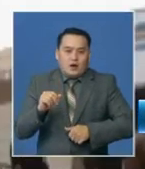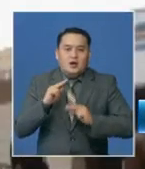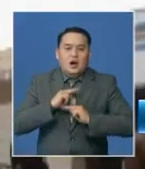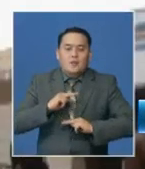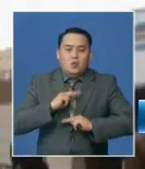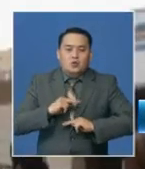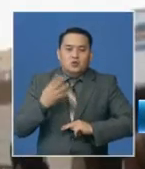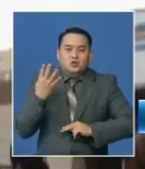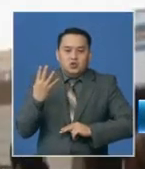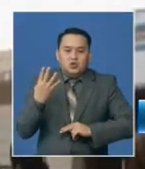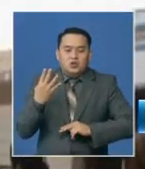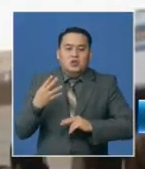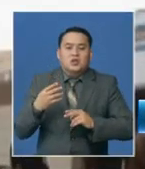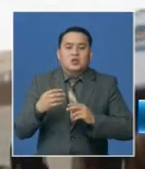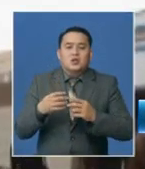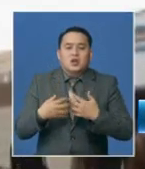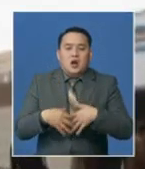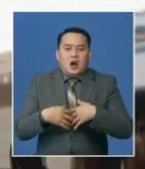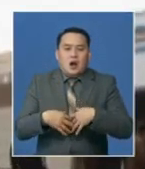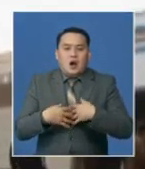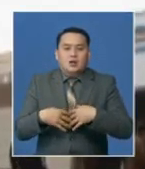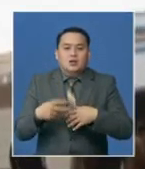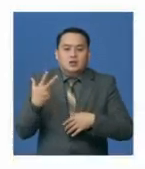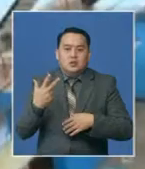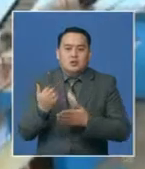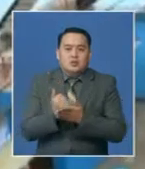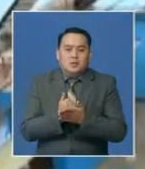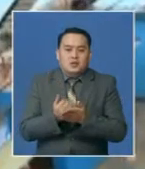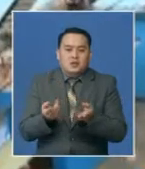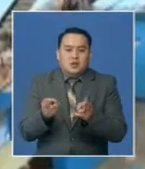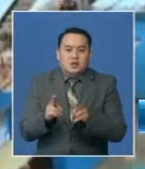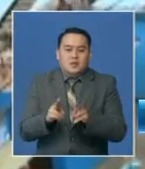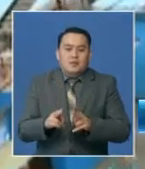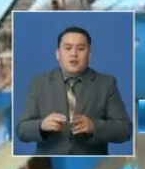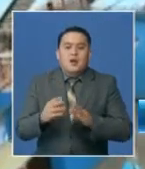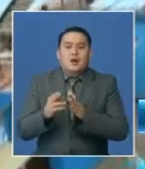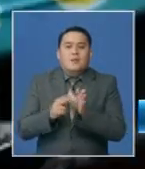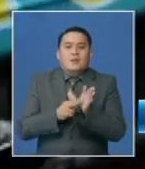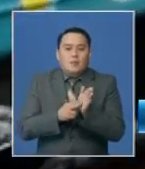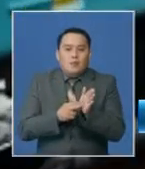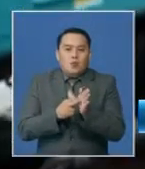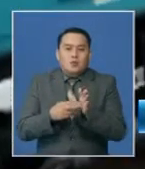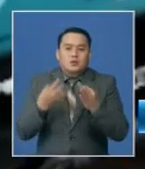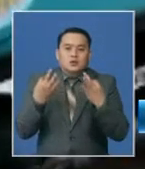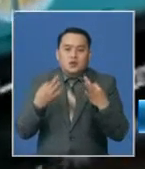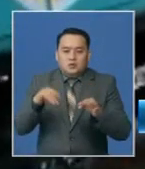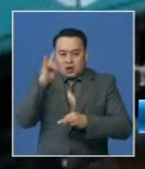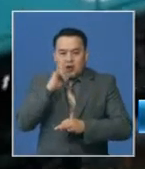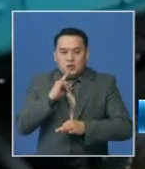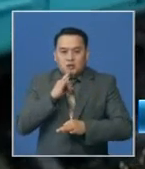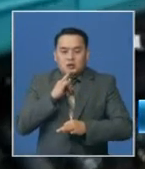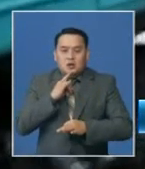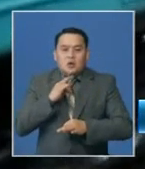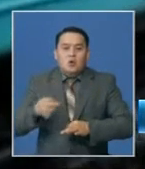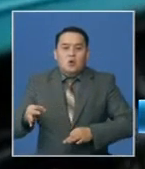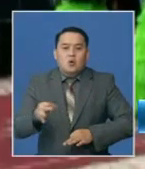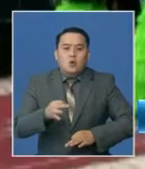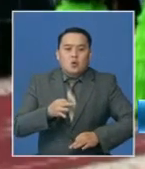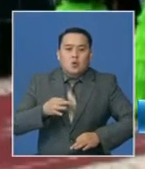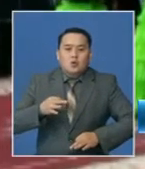электростанции 3500 мегаватт. На сегодня 15% вырабатываемой в стране электроэнергии производится на